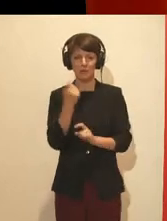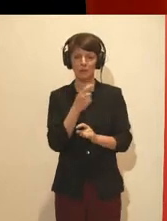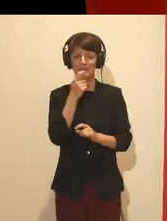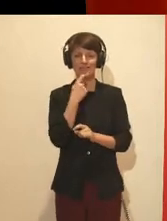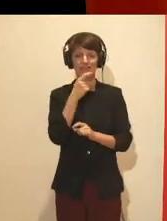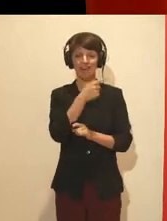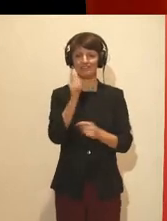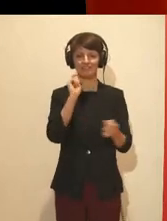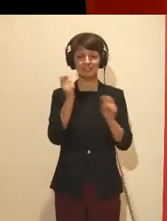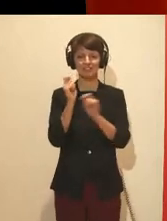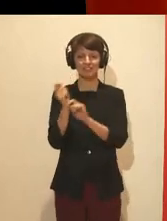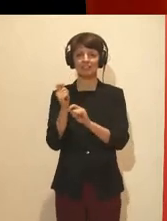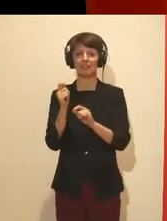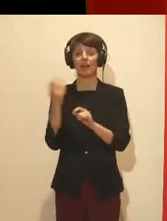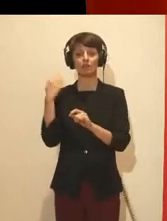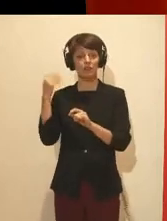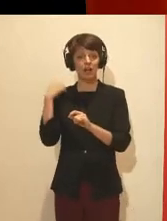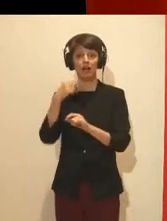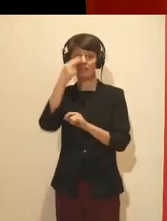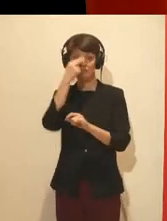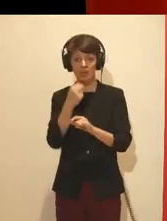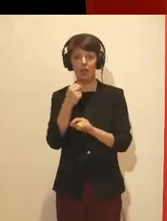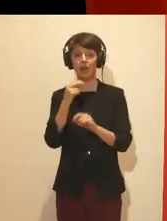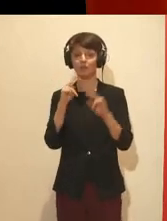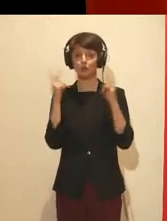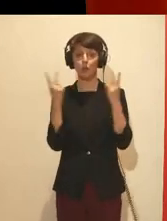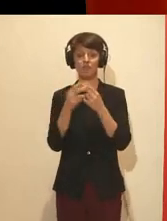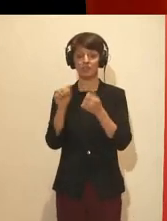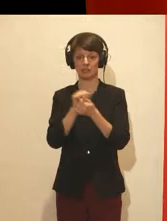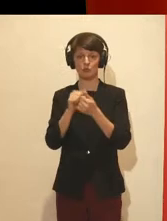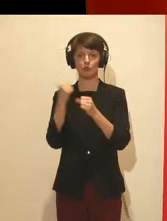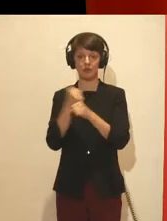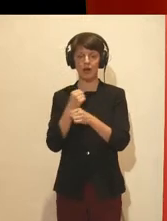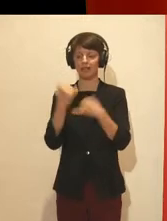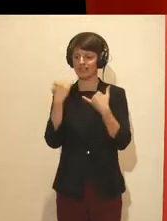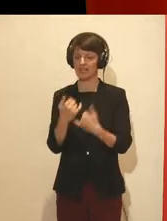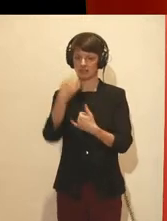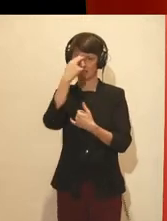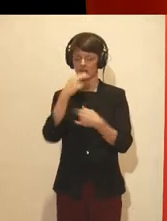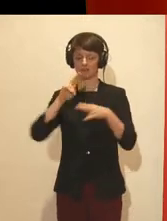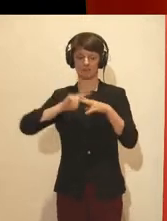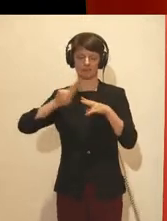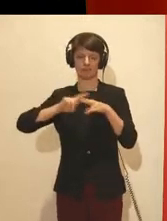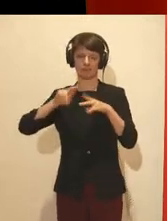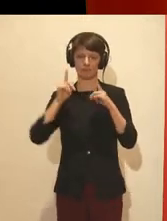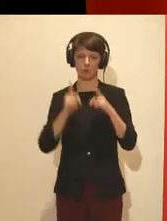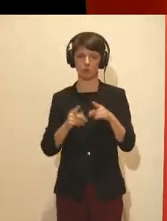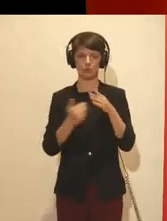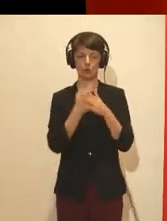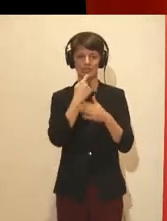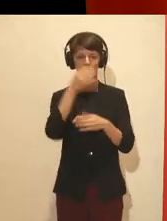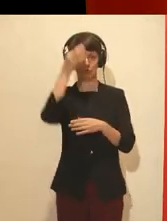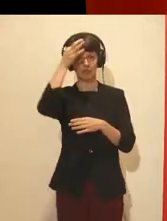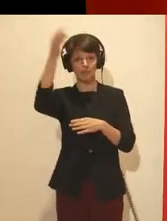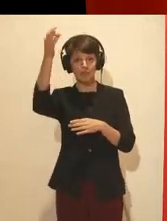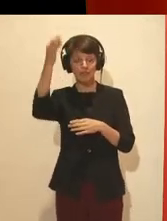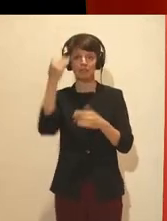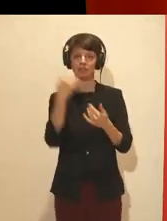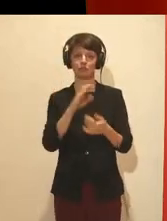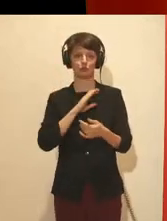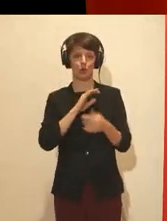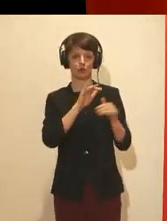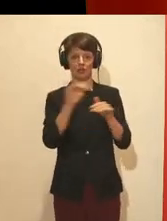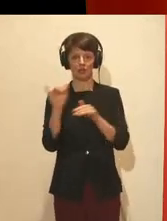dass wir fehler aus der vergangenheit was umweltzerstörung angeht korrigieren müssen das neue dinge erfunden werden die chancen bieten